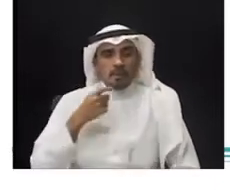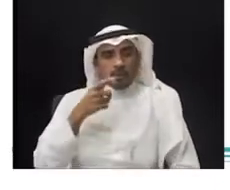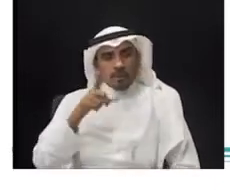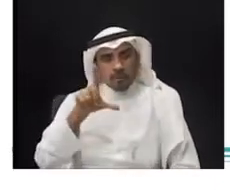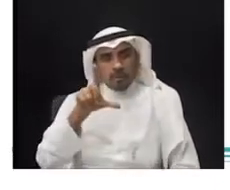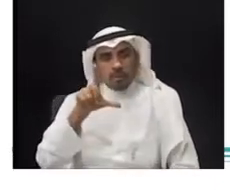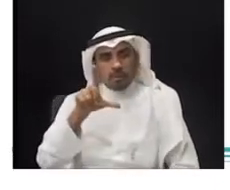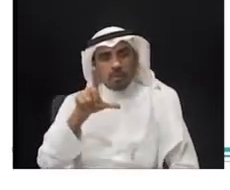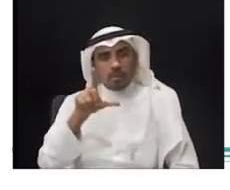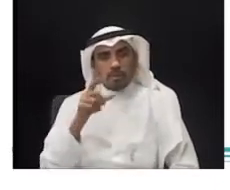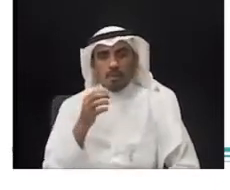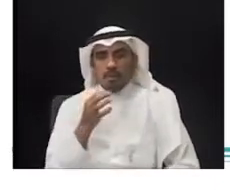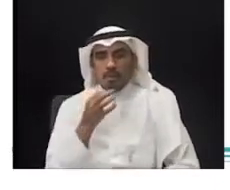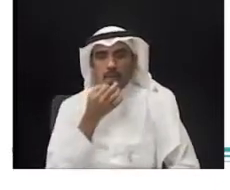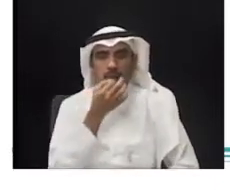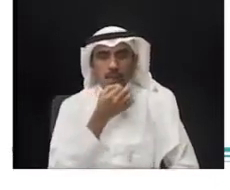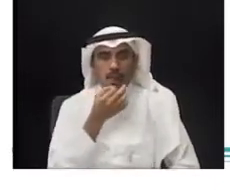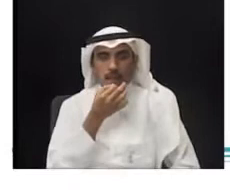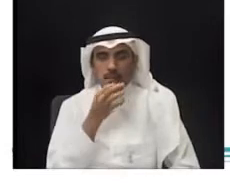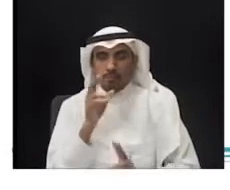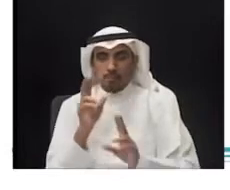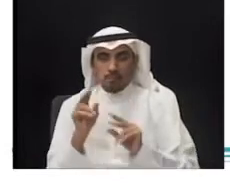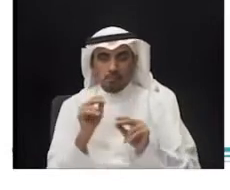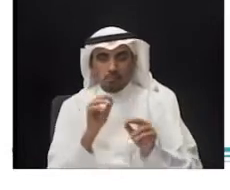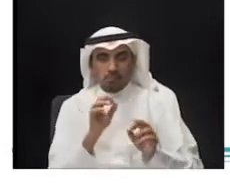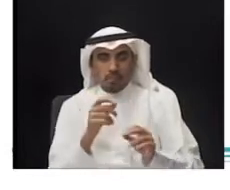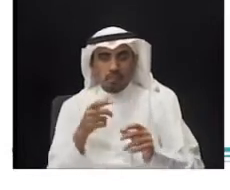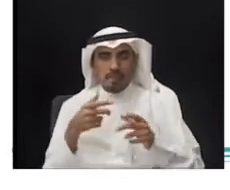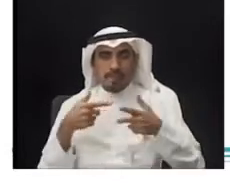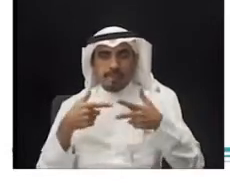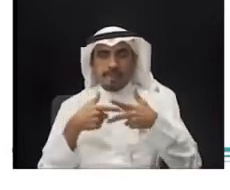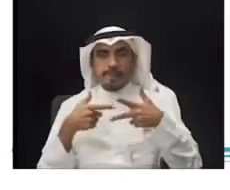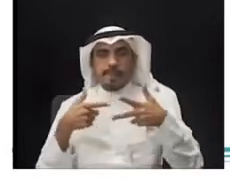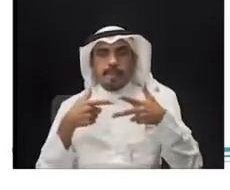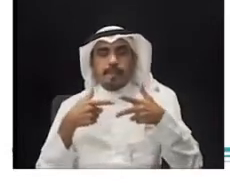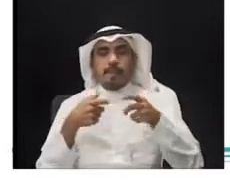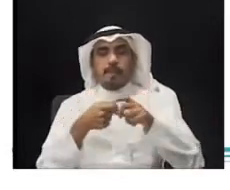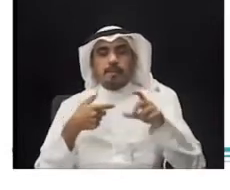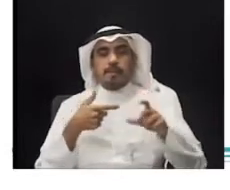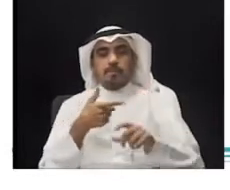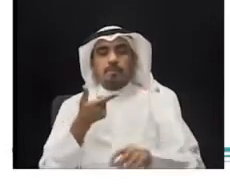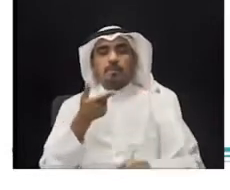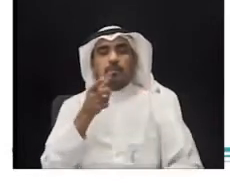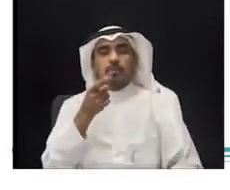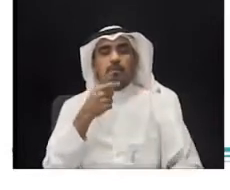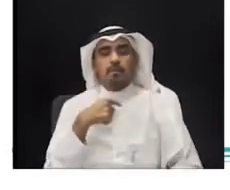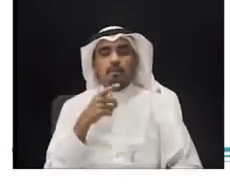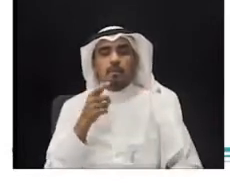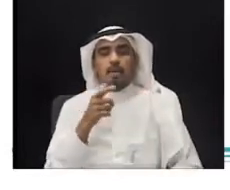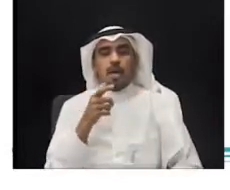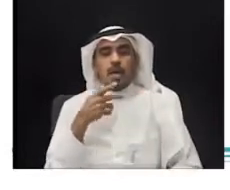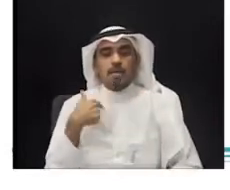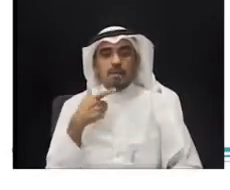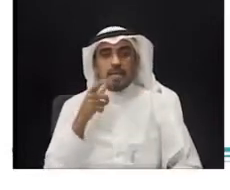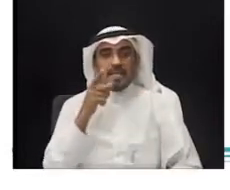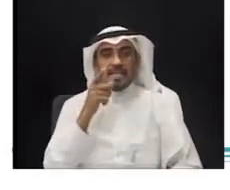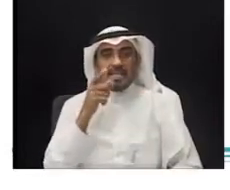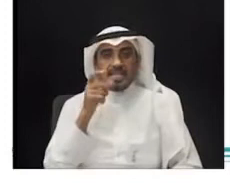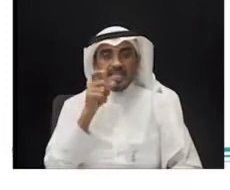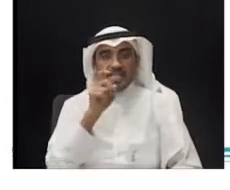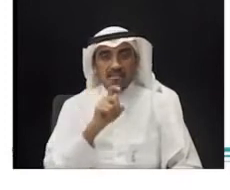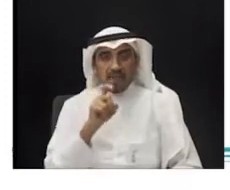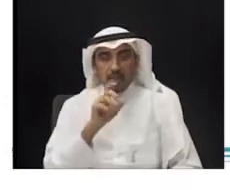أرسموا إشارة صح داخل كل عبارة تناسب العبارة المكتوبة في السهم الذي أمامها. تسمى الأسماء الملونة أسماء استفهام أم